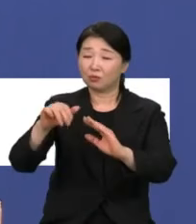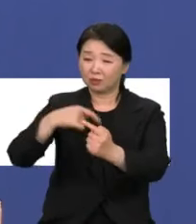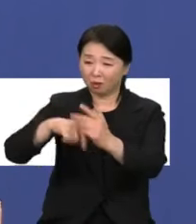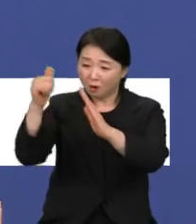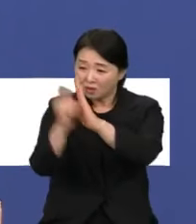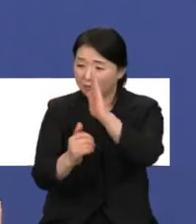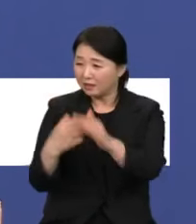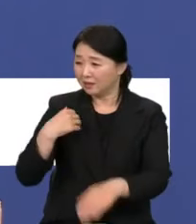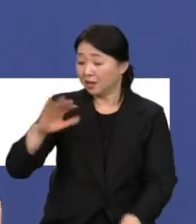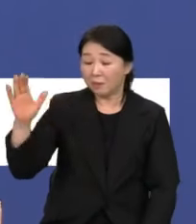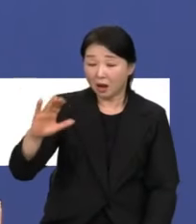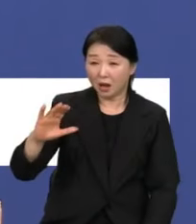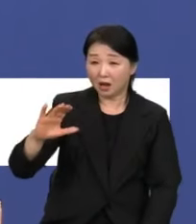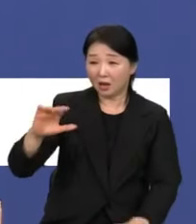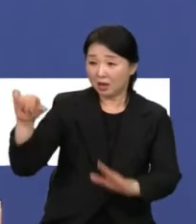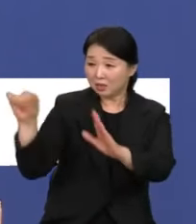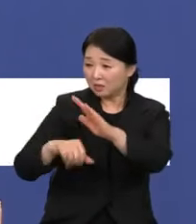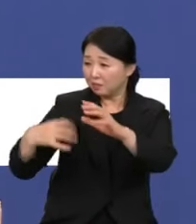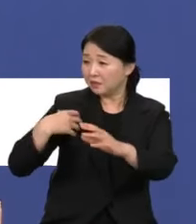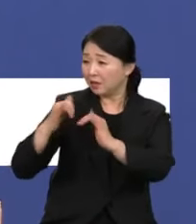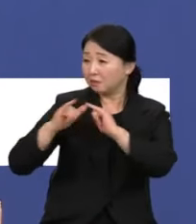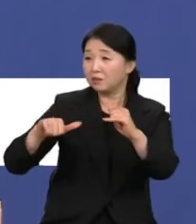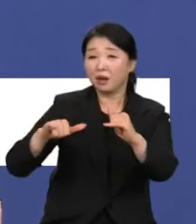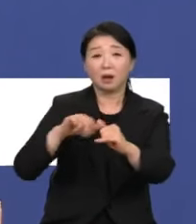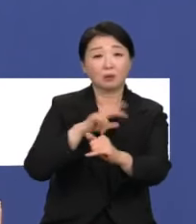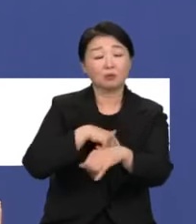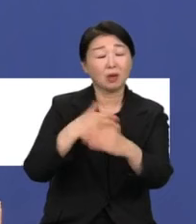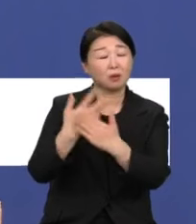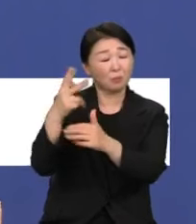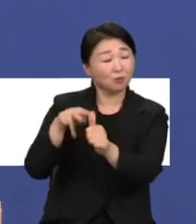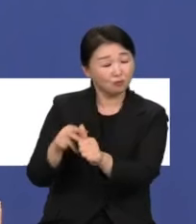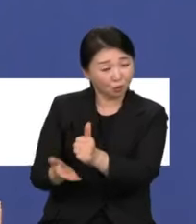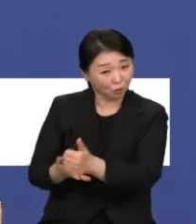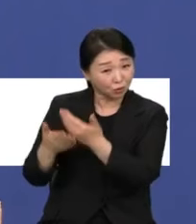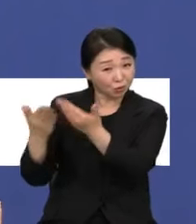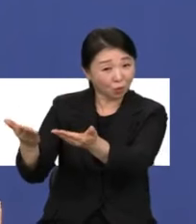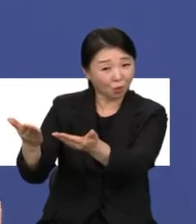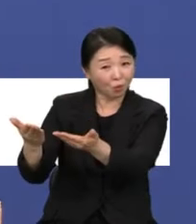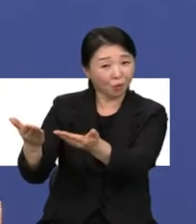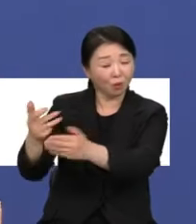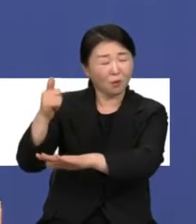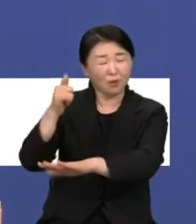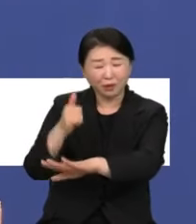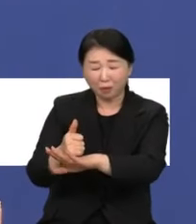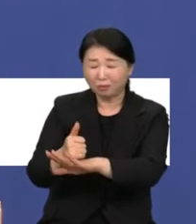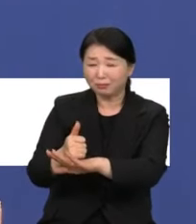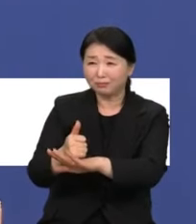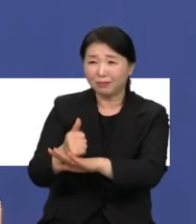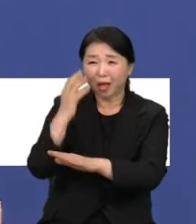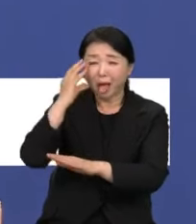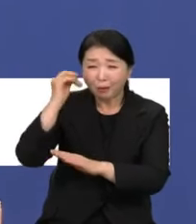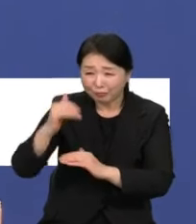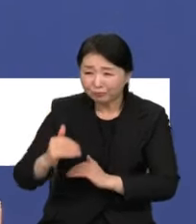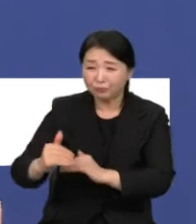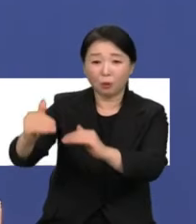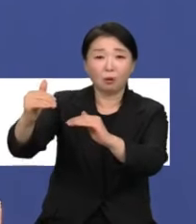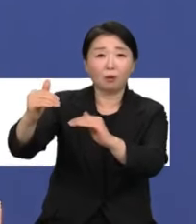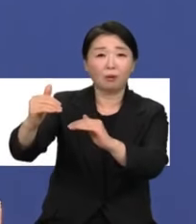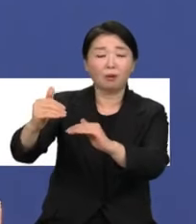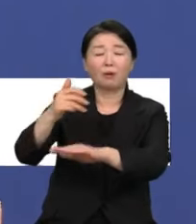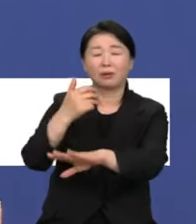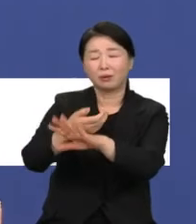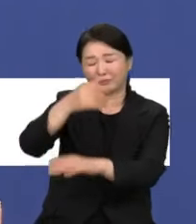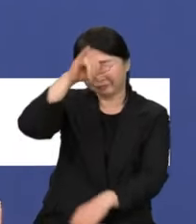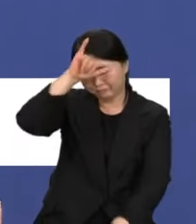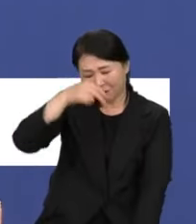그 책임자들에게 국회의원 후보 공천장으로 꽃길을 깔아주는 패륜 공천입니다.